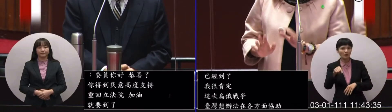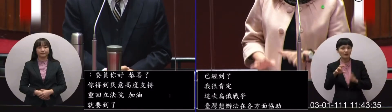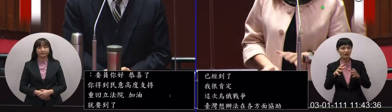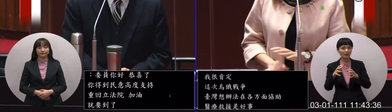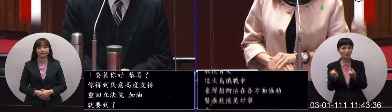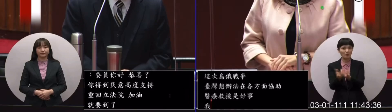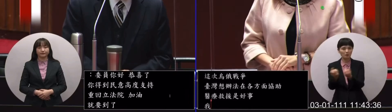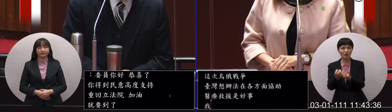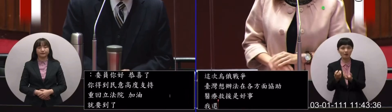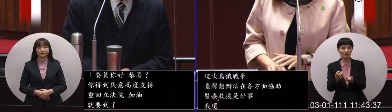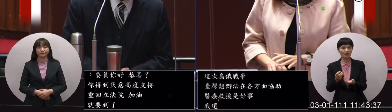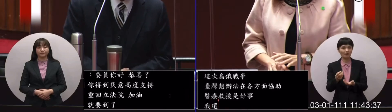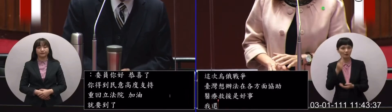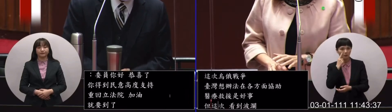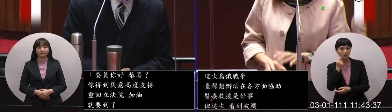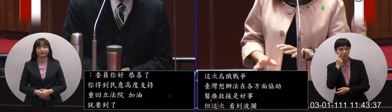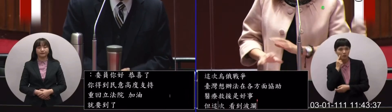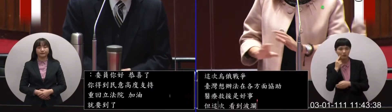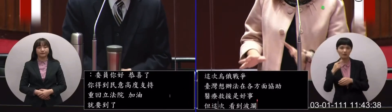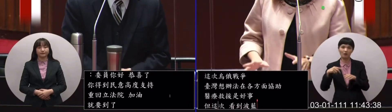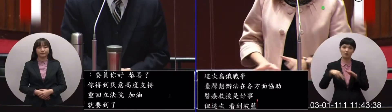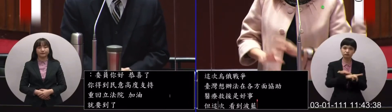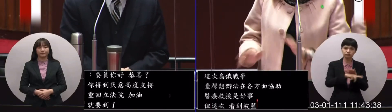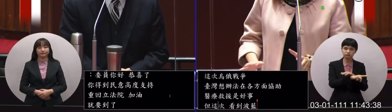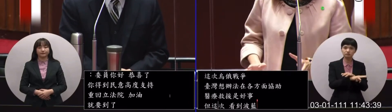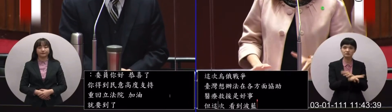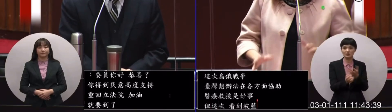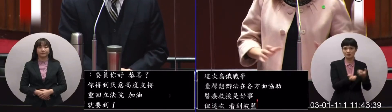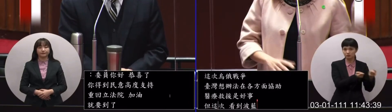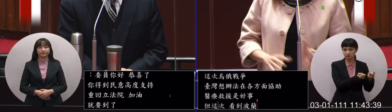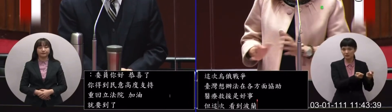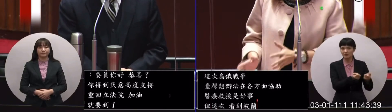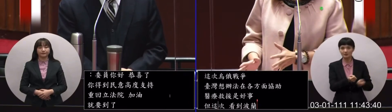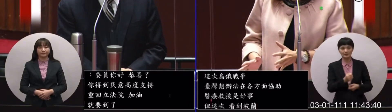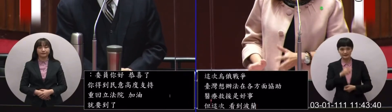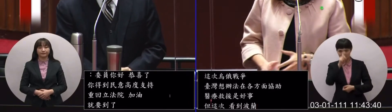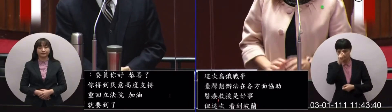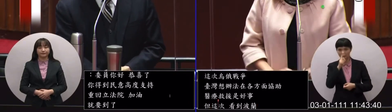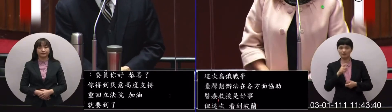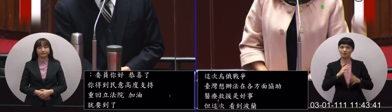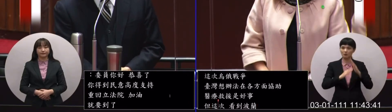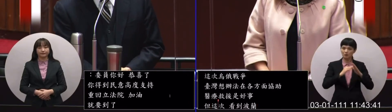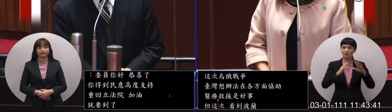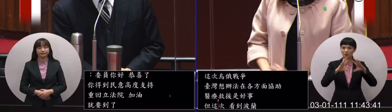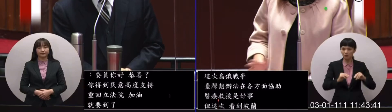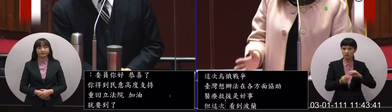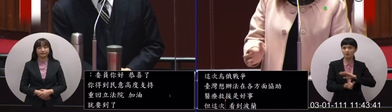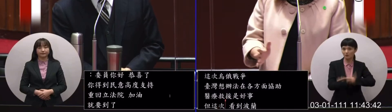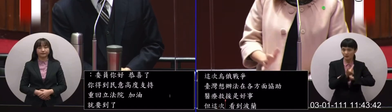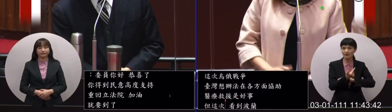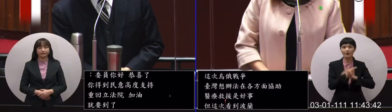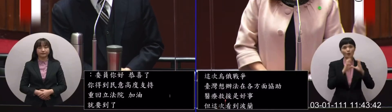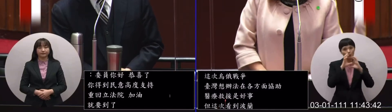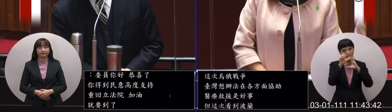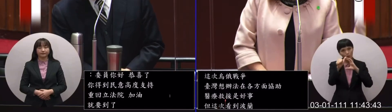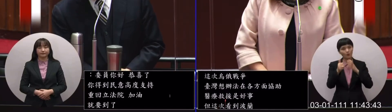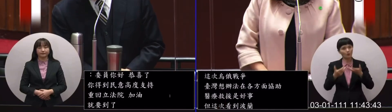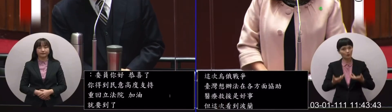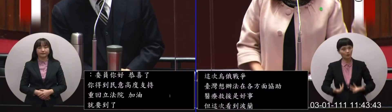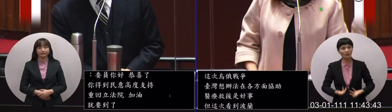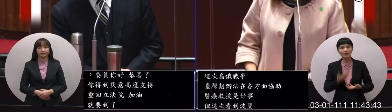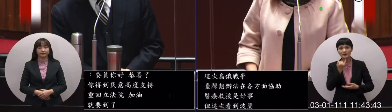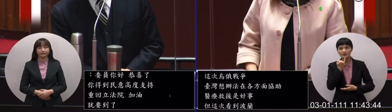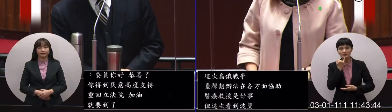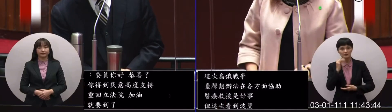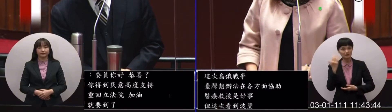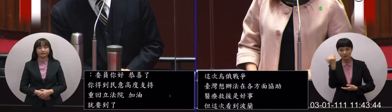我们当然不希望他们未来是难民。那希望说这些战争就紧都刷，哎，就当回家，但是。突然之间大量的民众涌入，